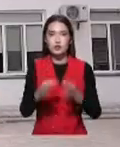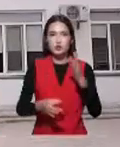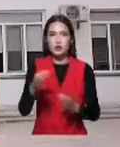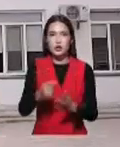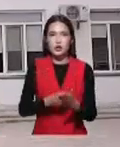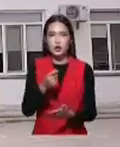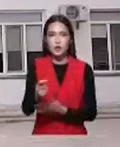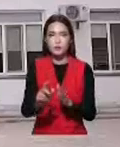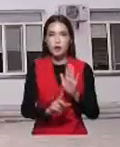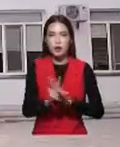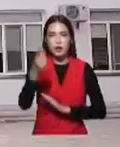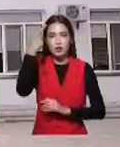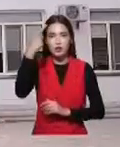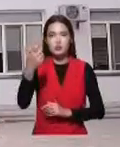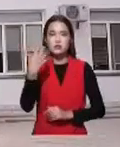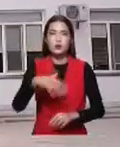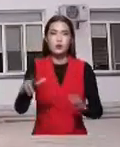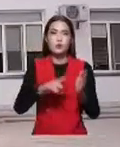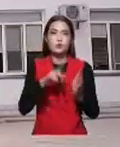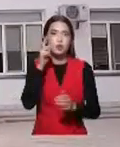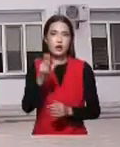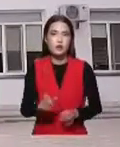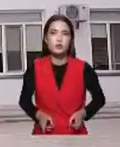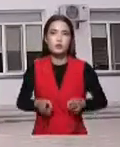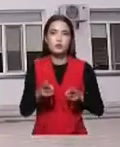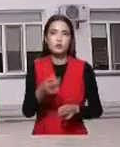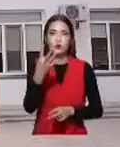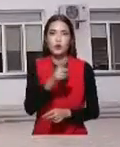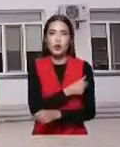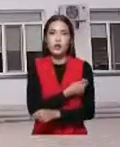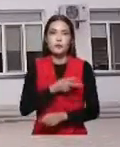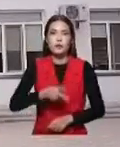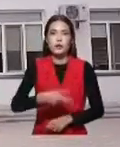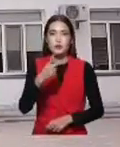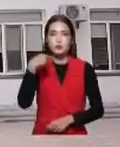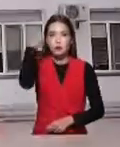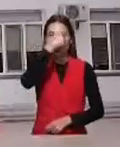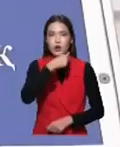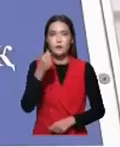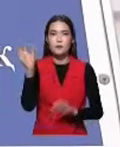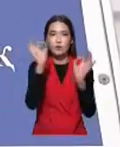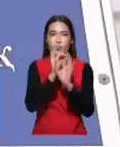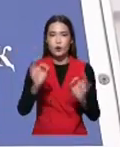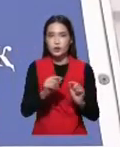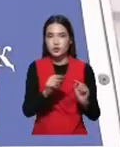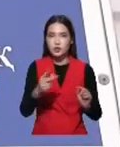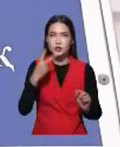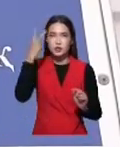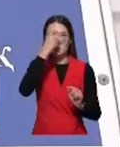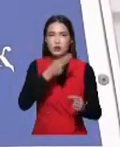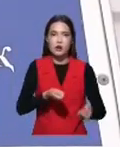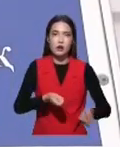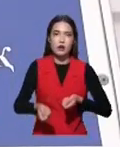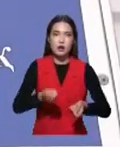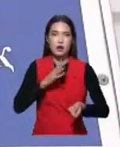тергеу жүріп жатыр. Айта кетейік, 57 жастағы күдікті 4 емхананы 2021 жылдың күзінен бері, яғни 2 жыл басқарған.